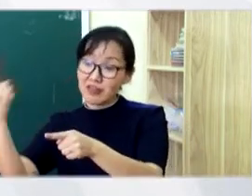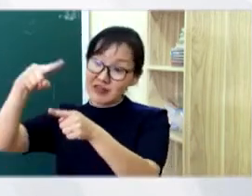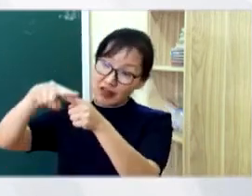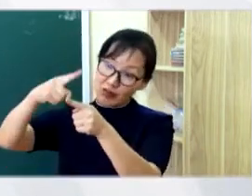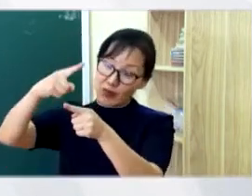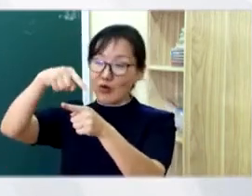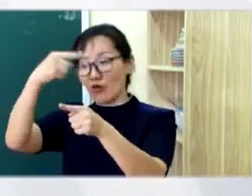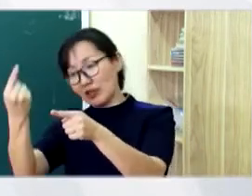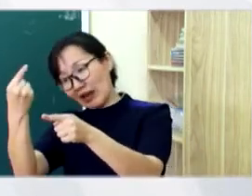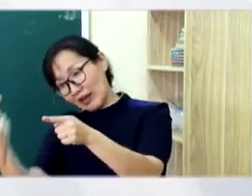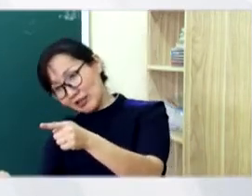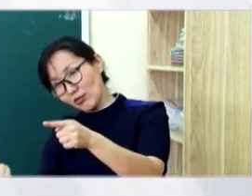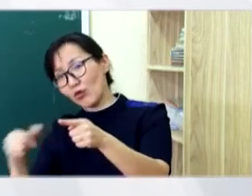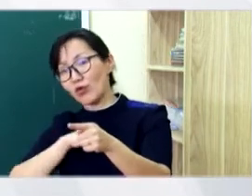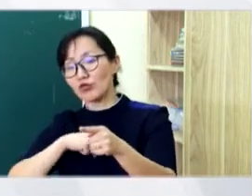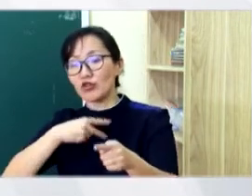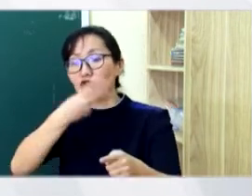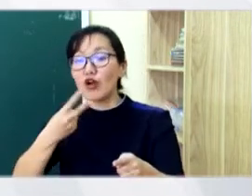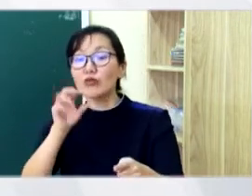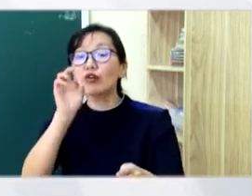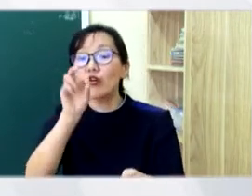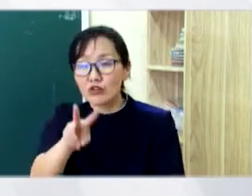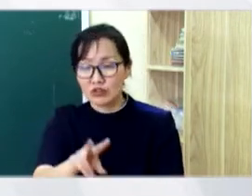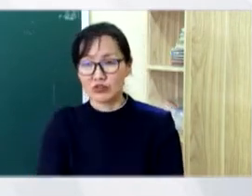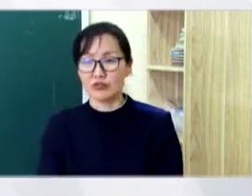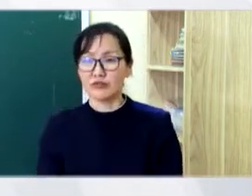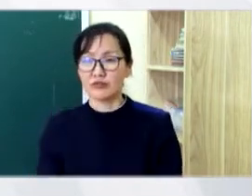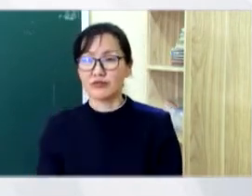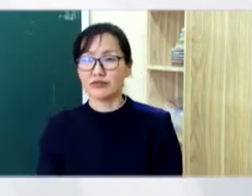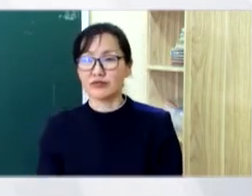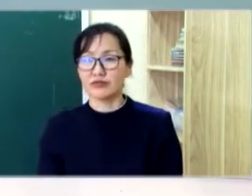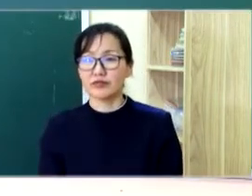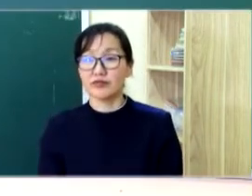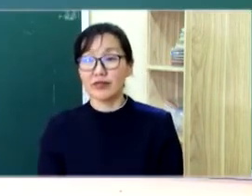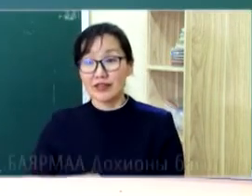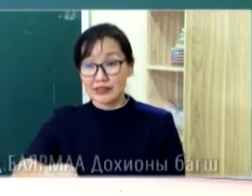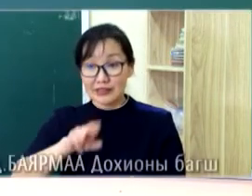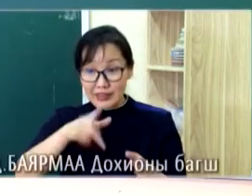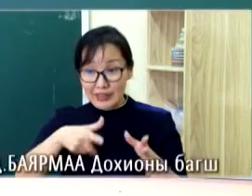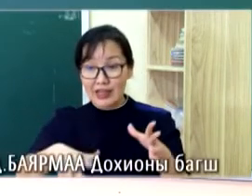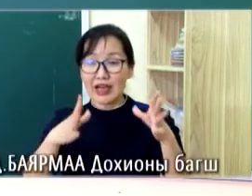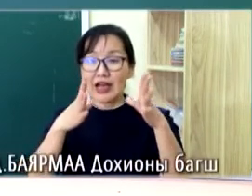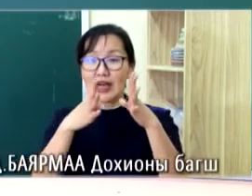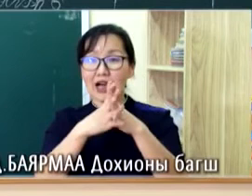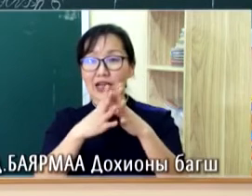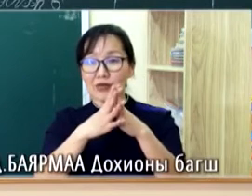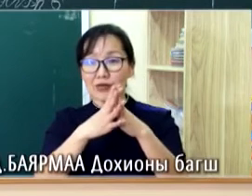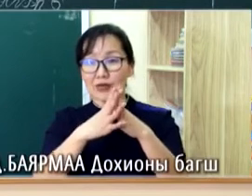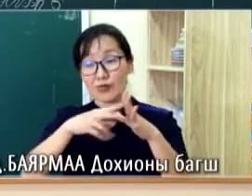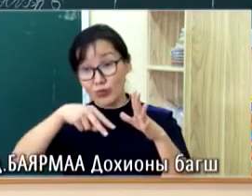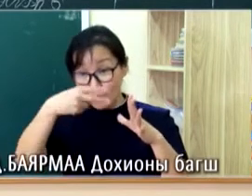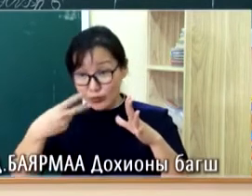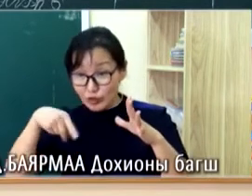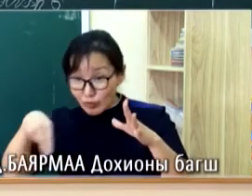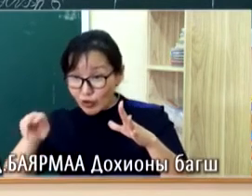бол нэгээр нэмэгдүүлж бичиж тоомлодог. А энэ нь бол яг 10-ын бутархай тоомлох бүхлийг томилох